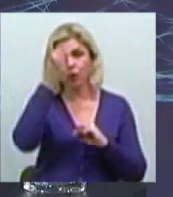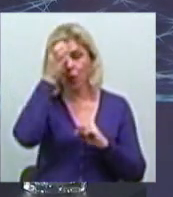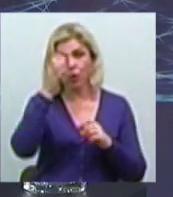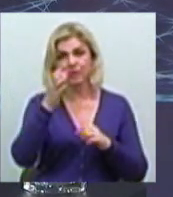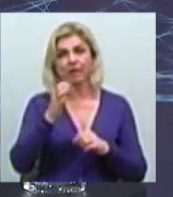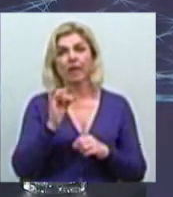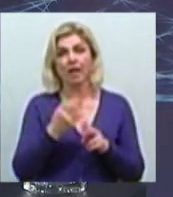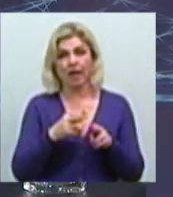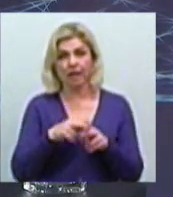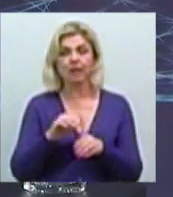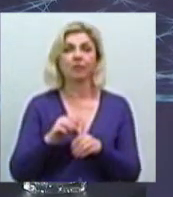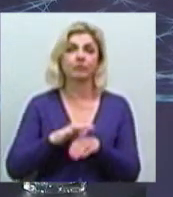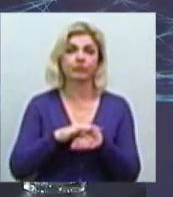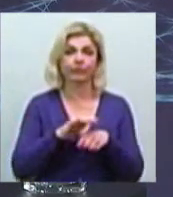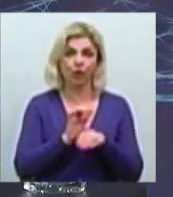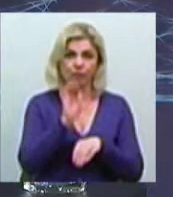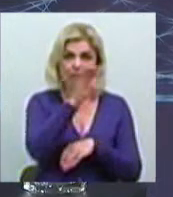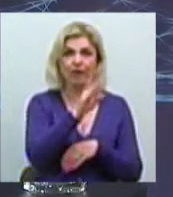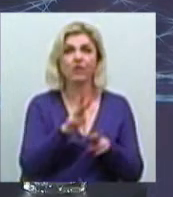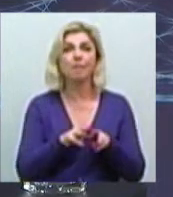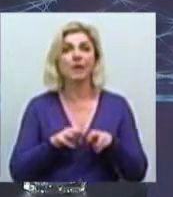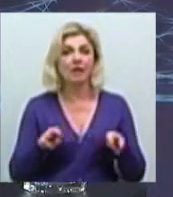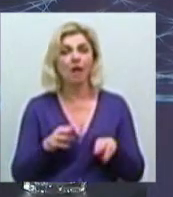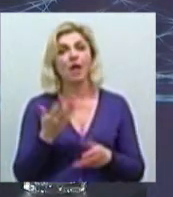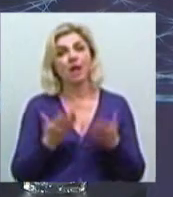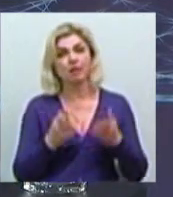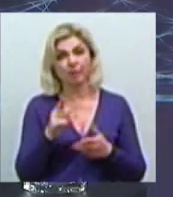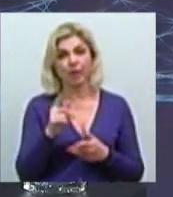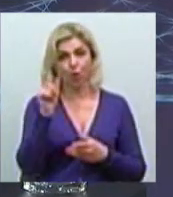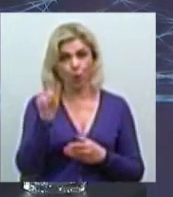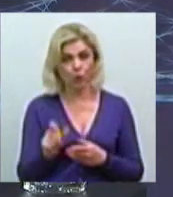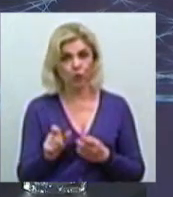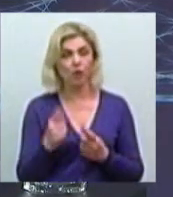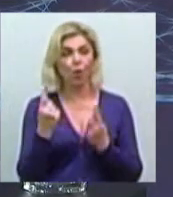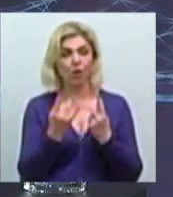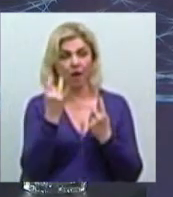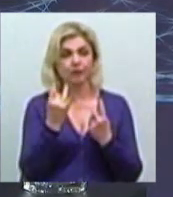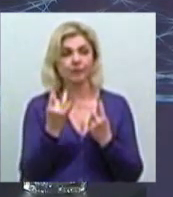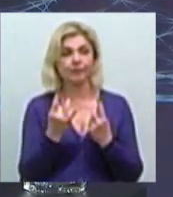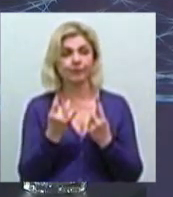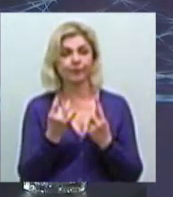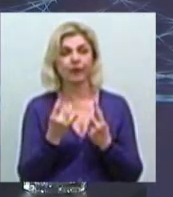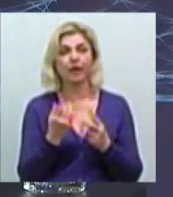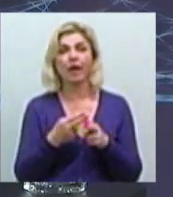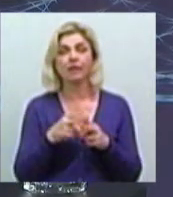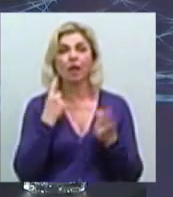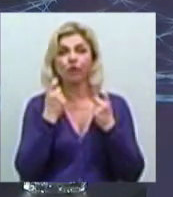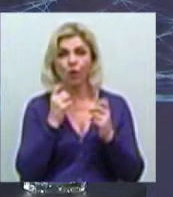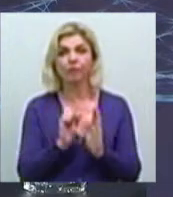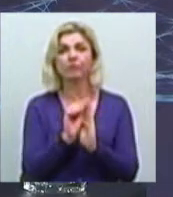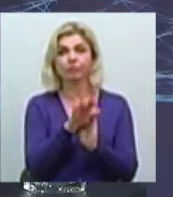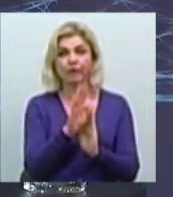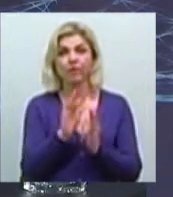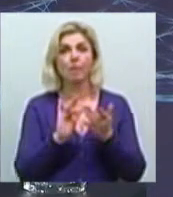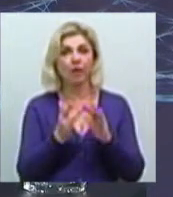ці дані надає в міністерство. Якби один раз людина, відповідальна за внесення цих даних, вносила їх в мережу,